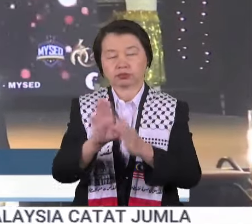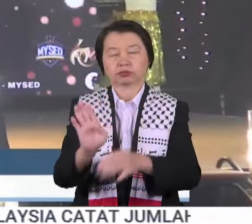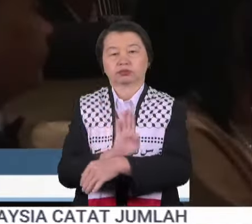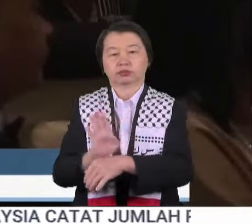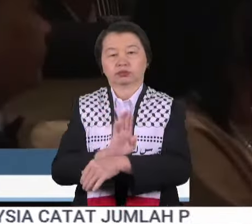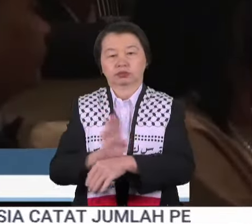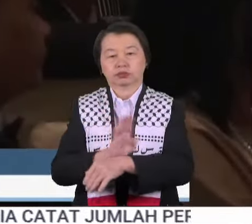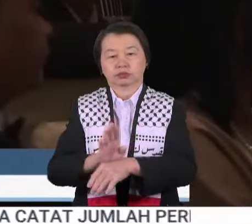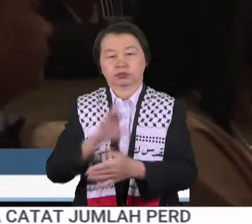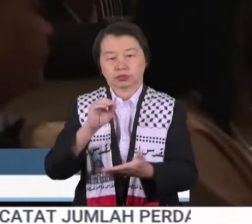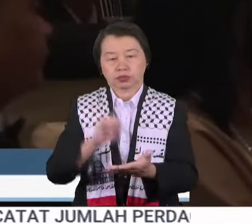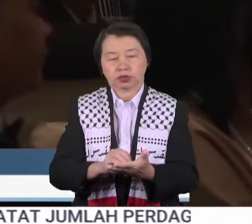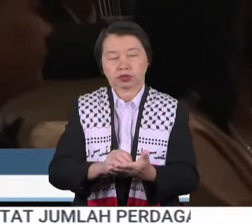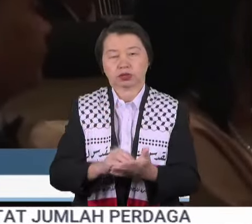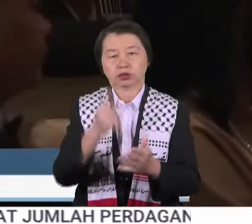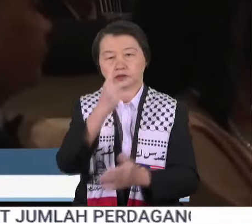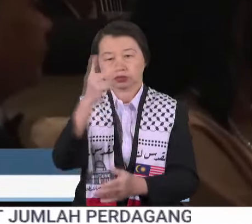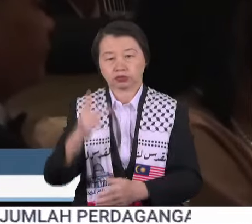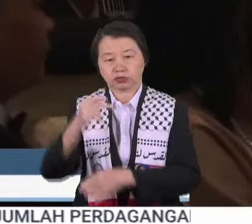usaha